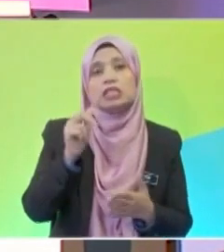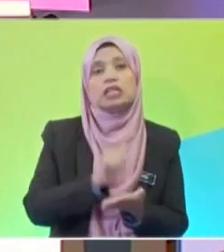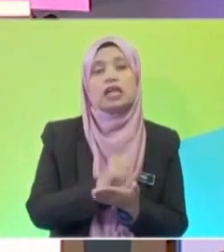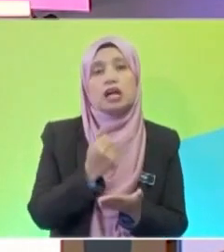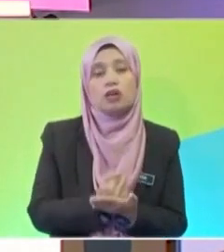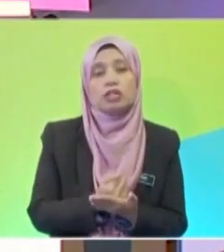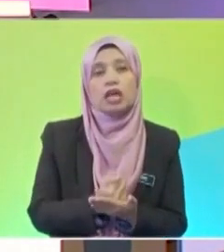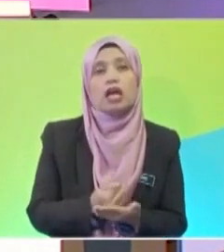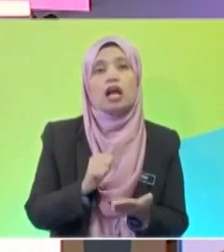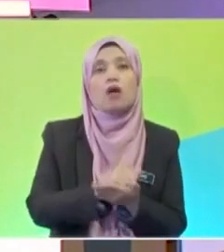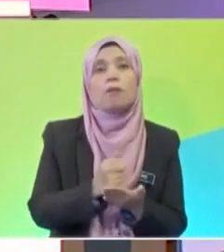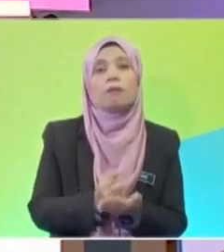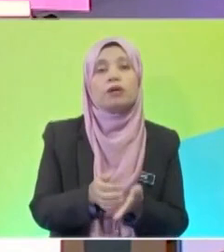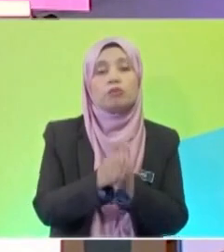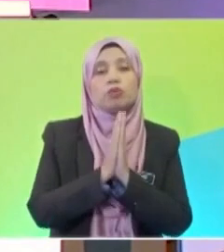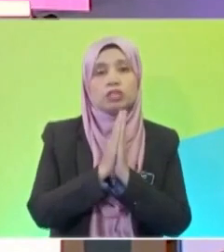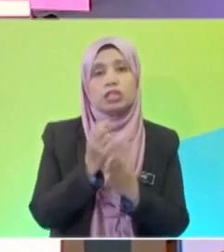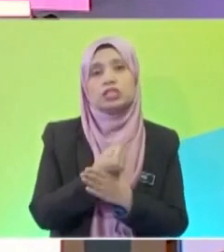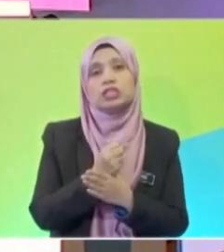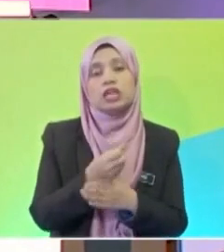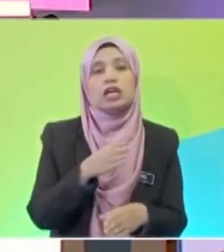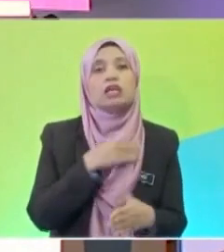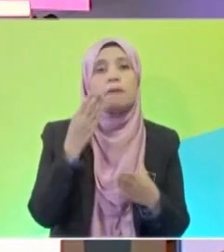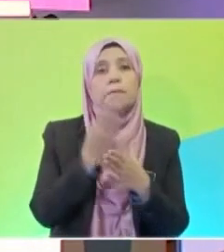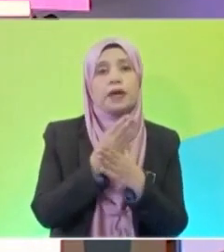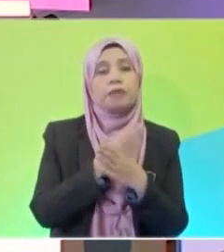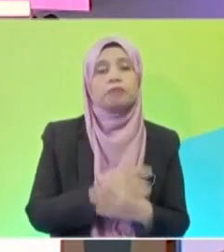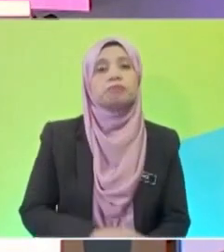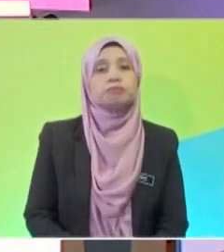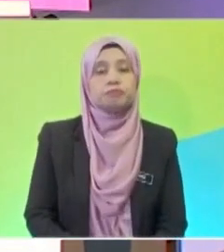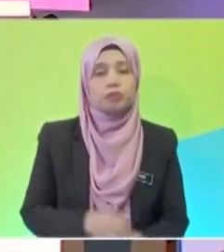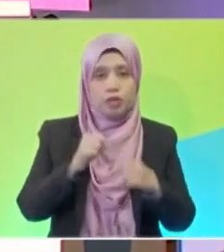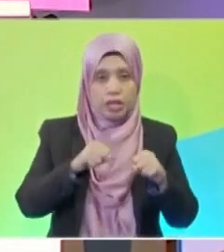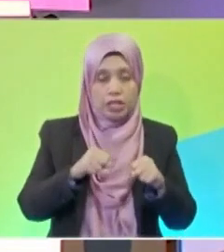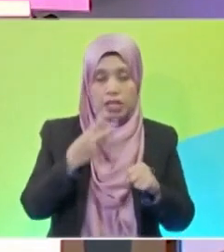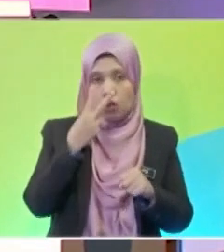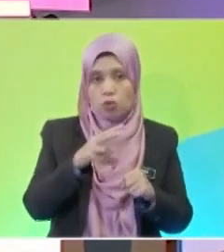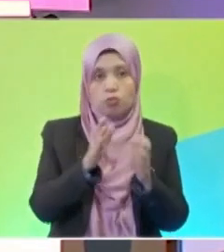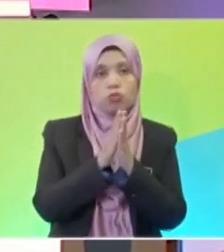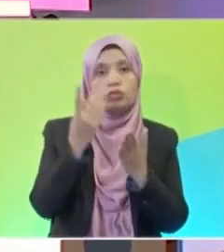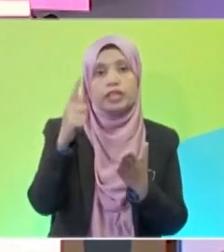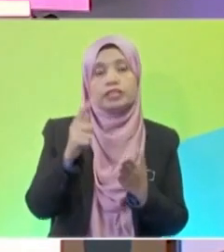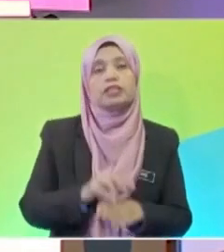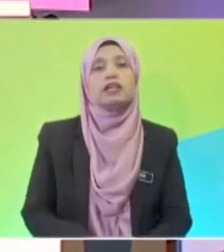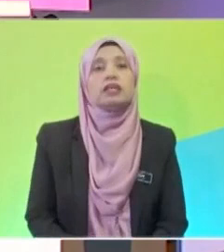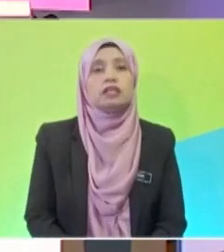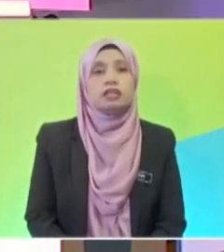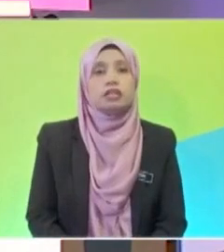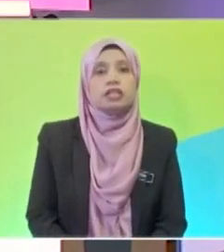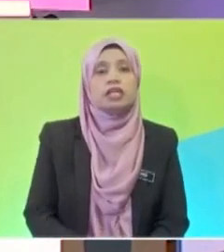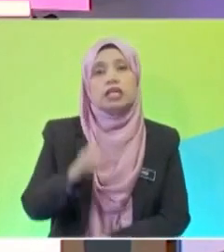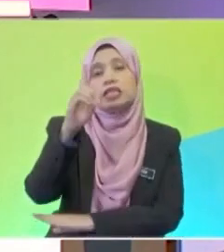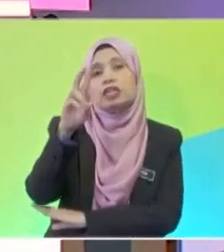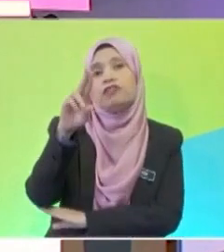permohonan, akaun modal syai itu dan akaun bank. Itu je murid-murid boleh rujuk dalam buku teks, ada format itu. Seterusnya adalah